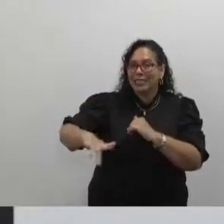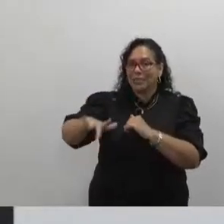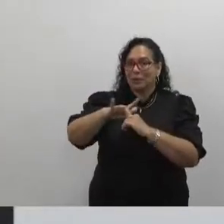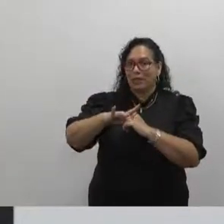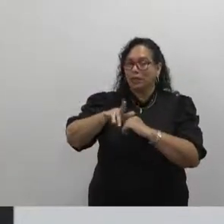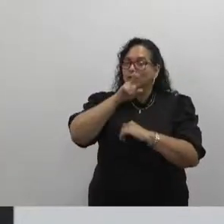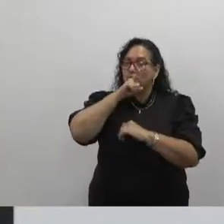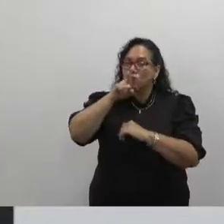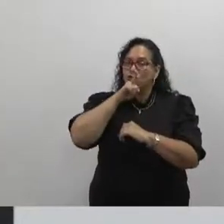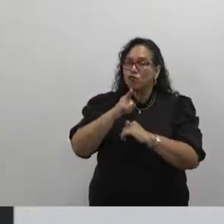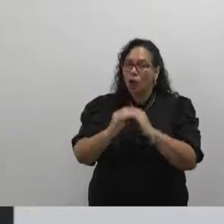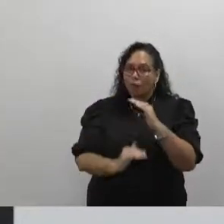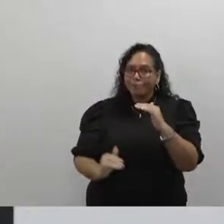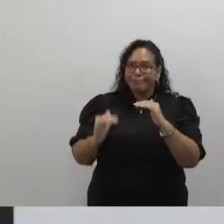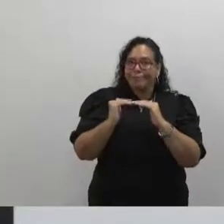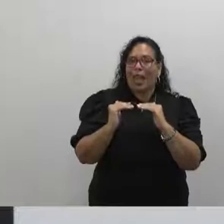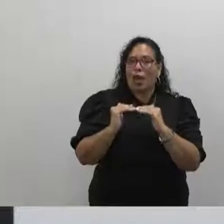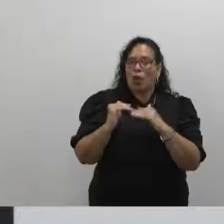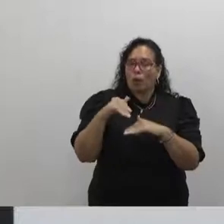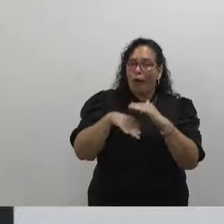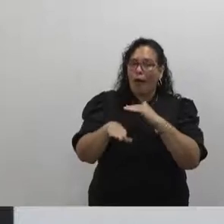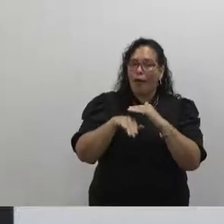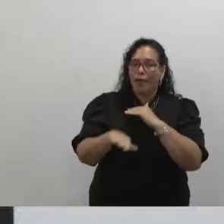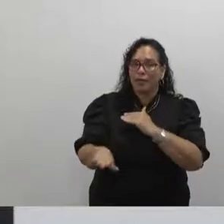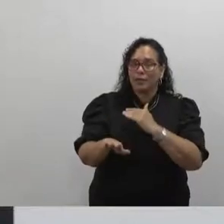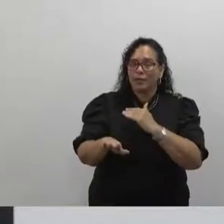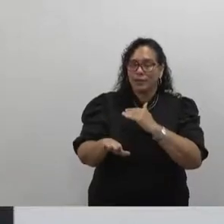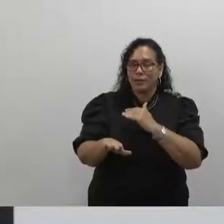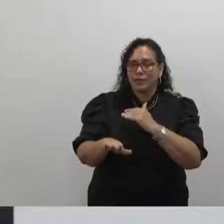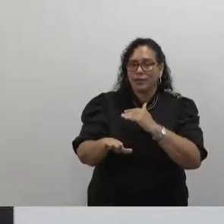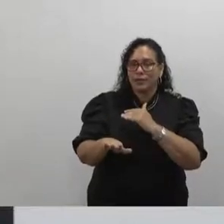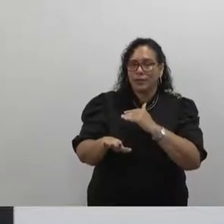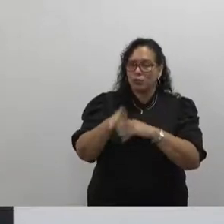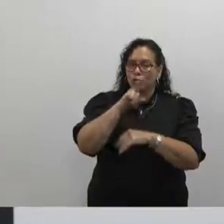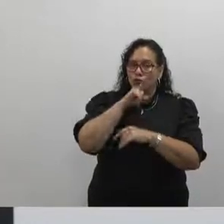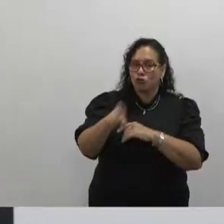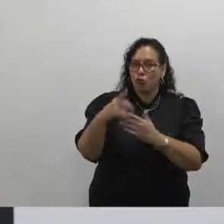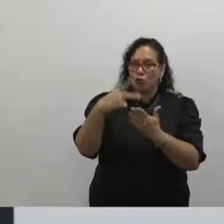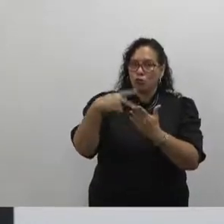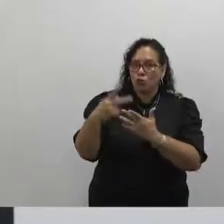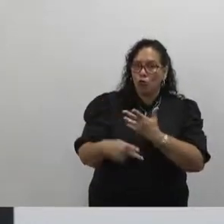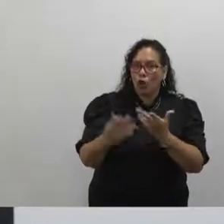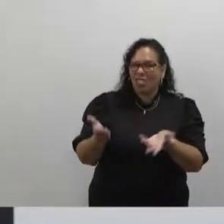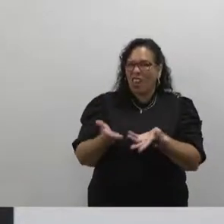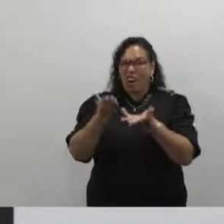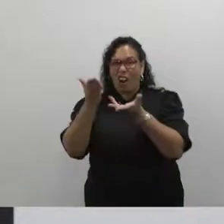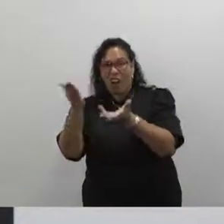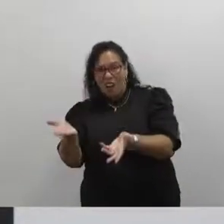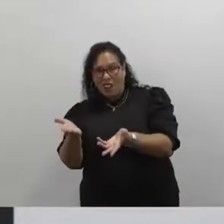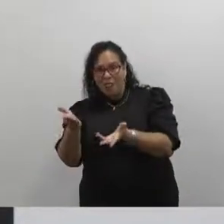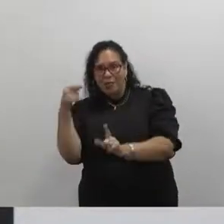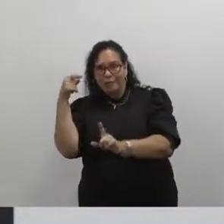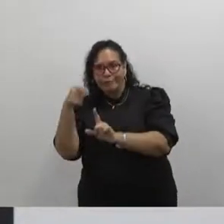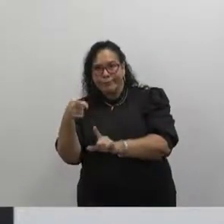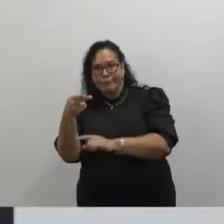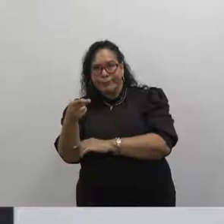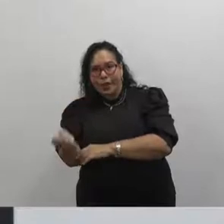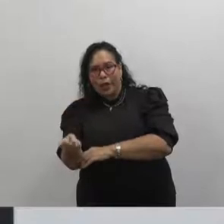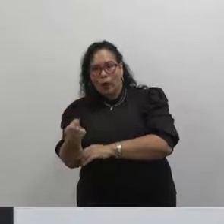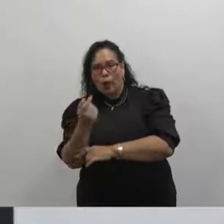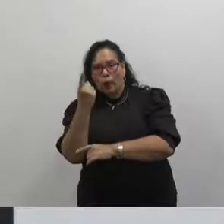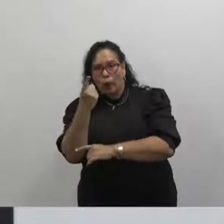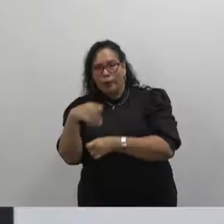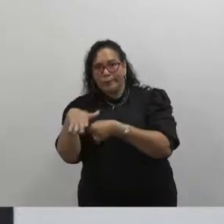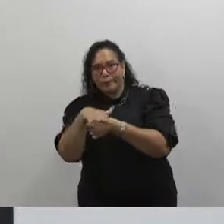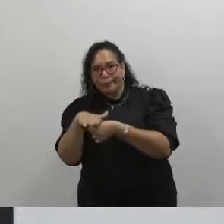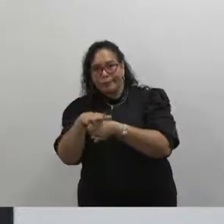phải xét à ca và chạy cái tay hết nhưng ai nhưng thưa mấy ai dùng mình ba là miền sự mặt tập hiệp smart nên đừng ca chuông đo bò miền